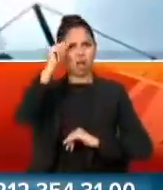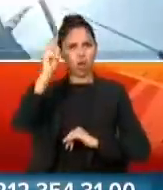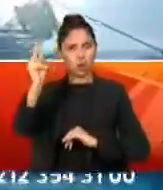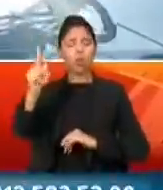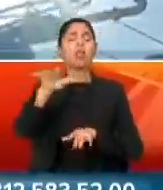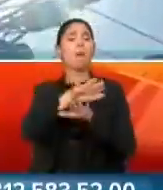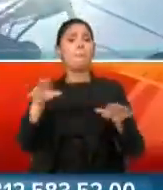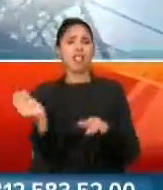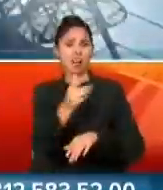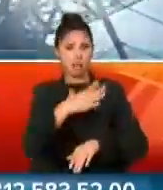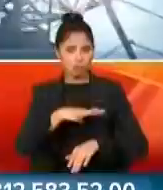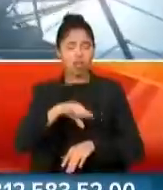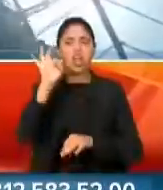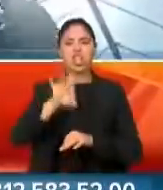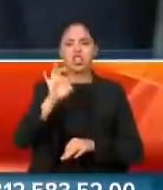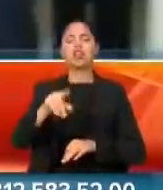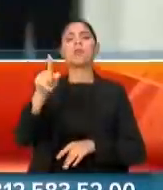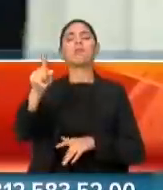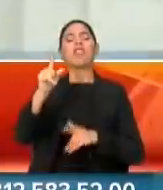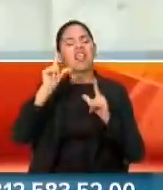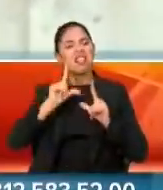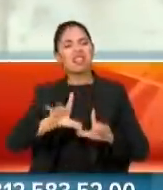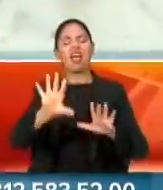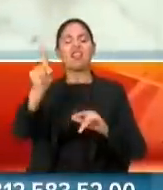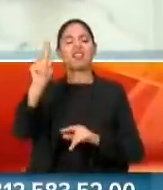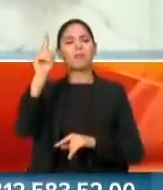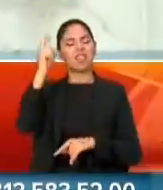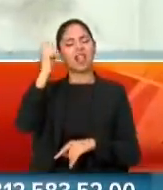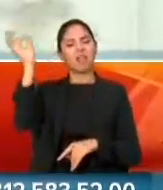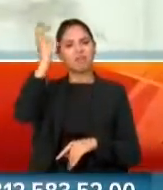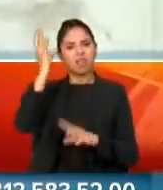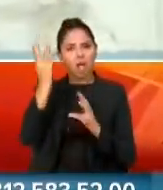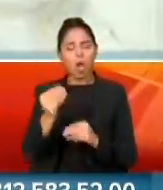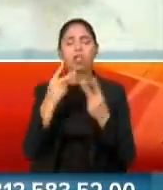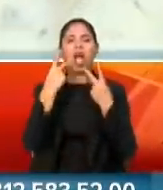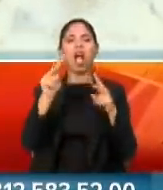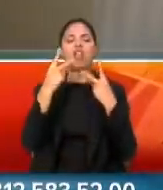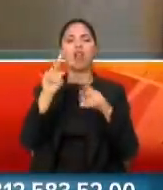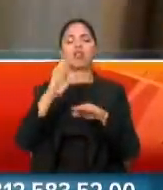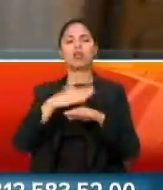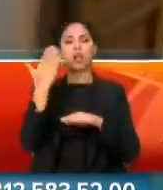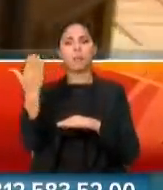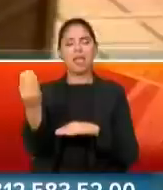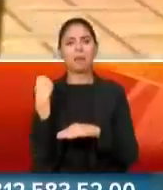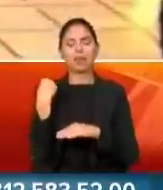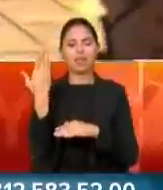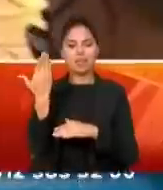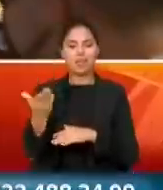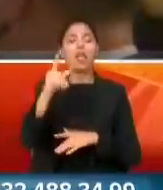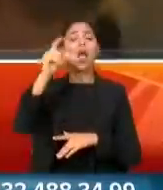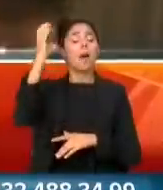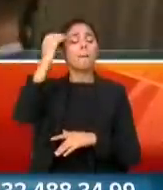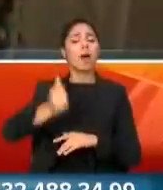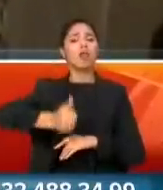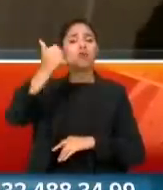kaçmanın yollarını arayan Atina, macerayı kaldıramayacağını anlamış olacak ki açıklamalar peş peşe geldi. Başbakan Miçotakis,